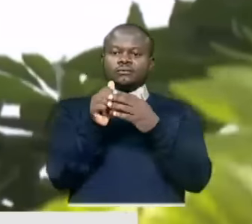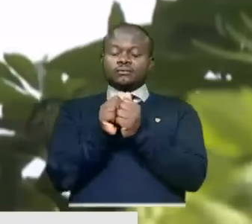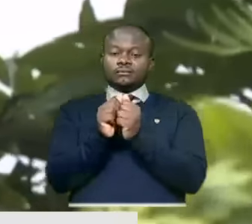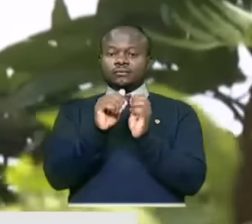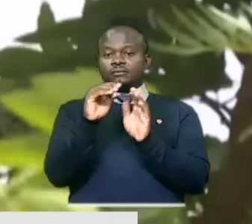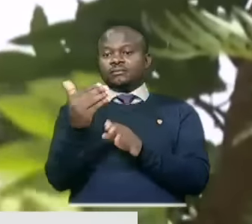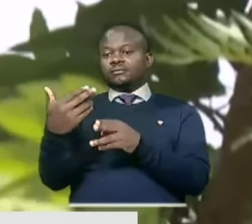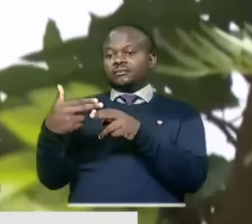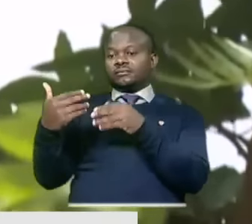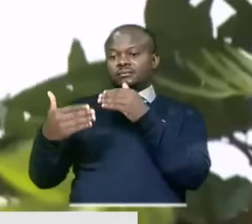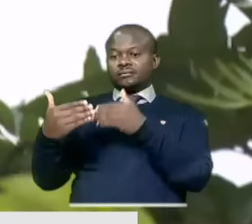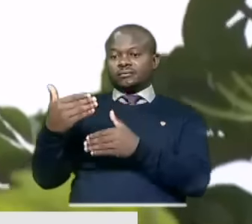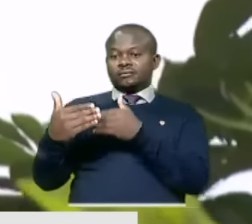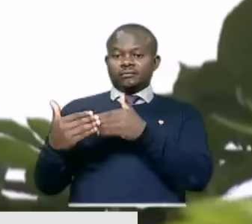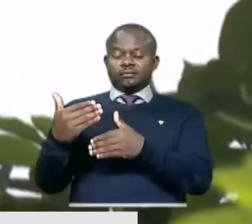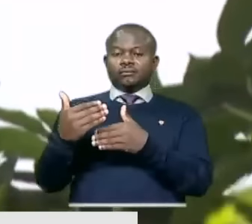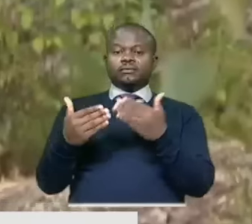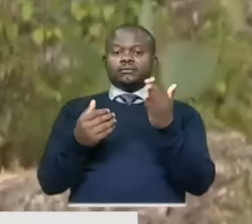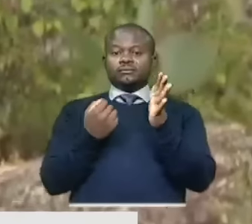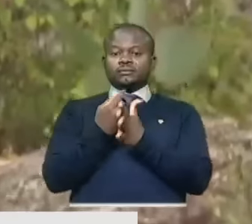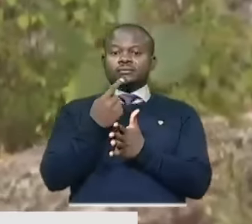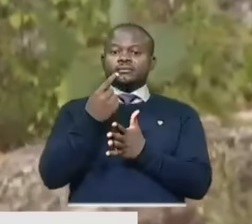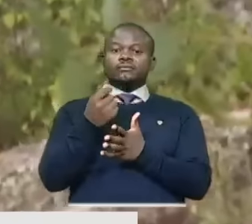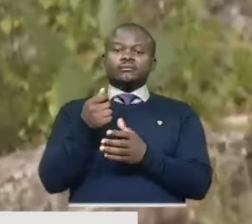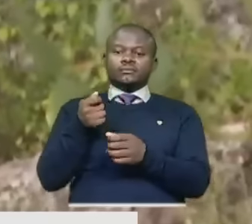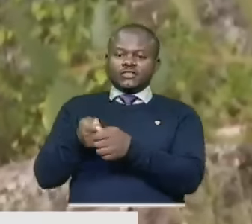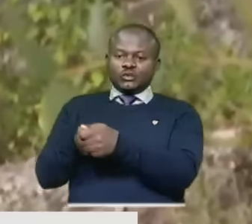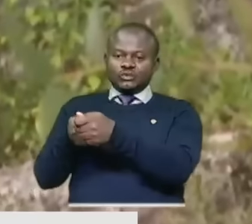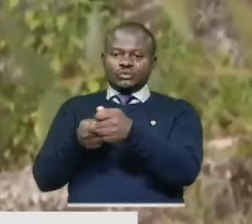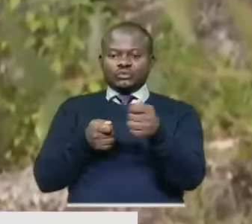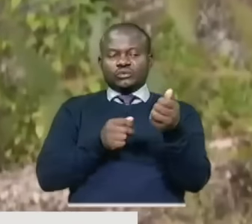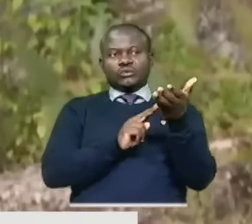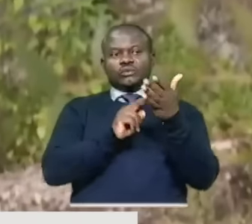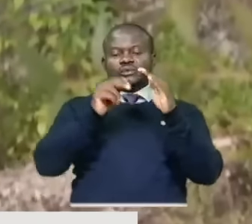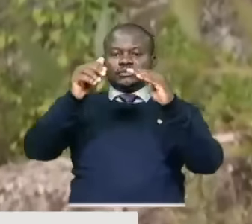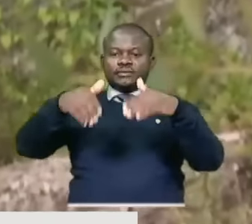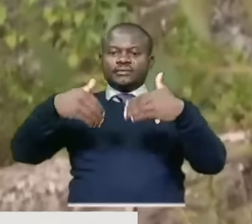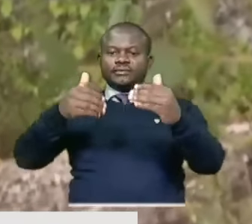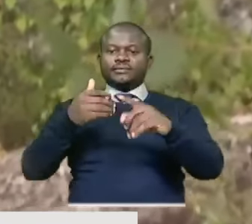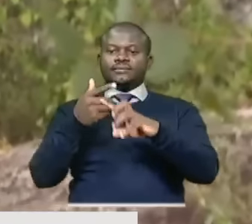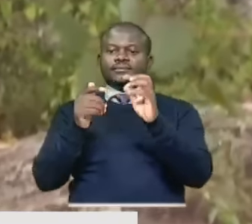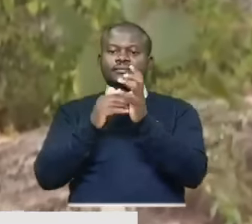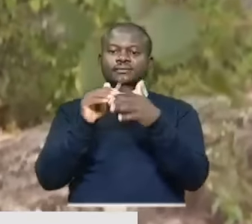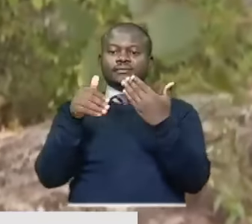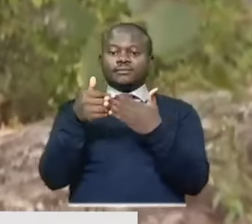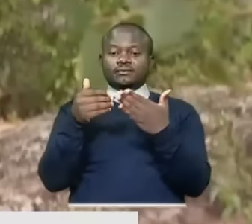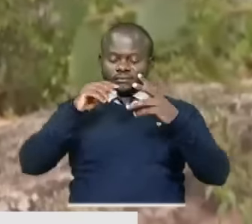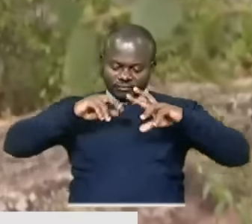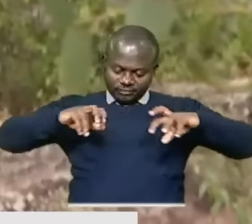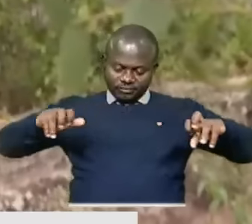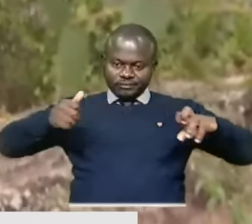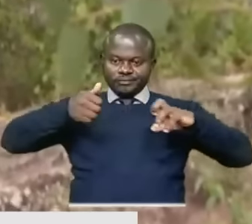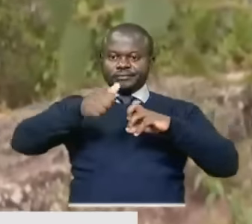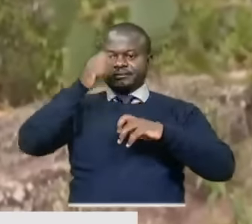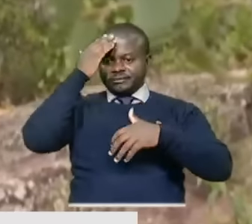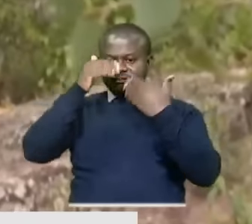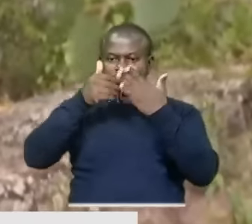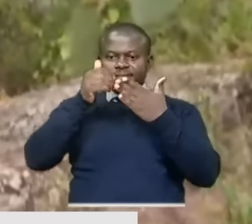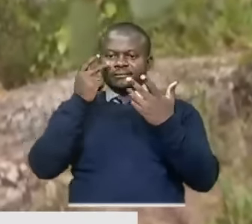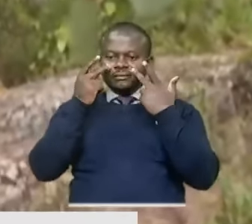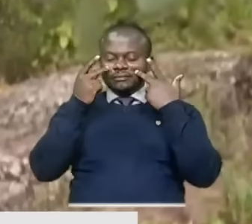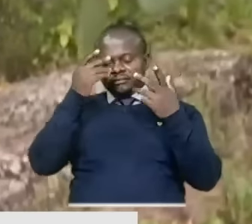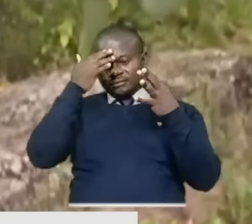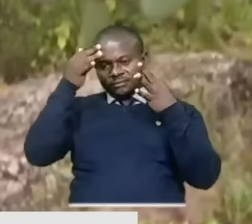zikanapfira hafi yayo ngo biba byatewe n'imiti imwe n'imikoreshwa mu buhinzi ariko ngo buharakigwa iby'iyo miti kugira ngo hafatwe